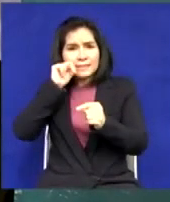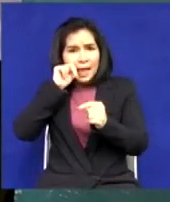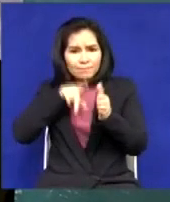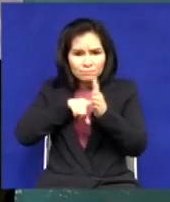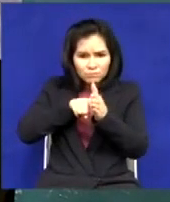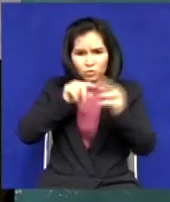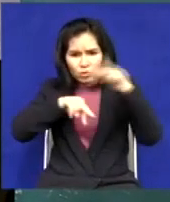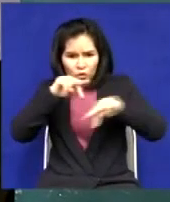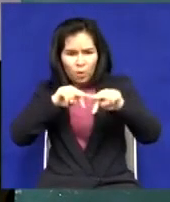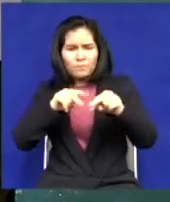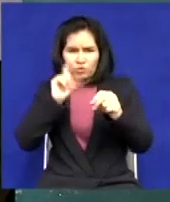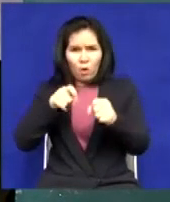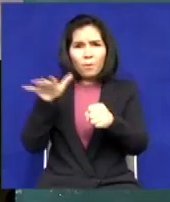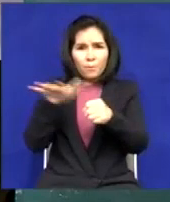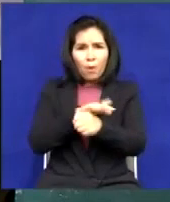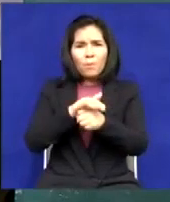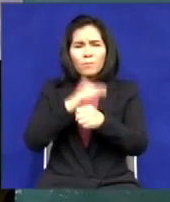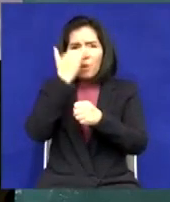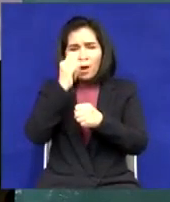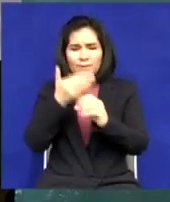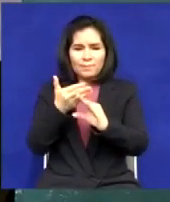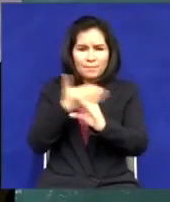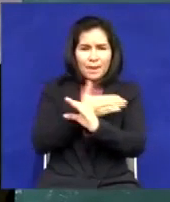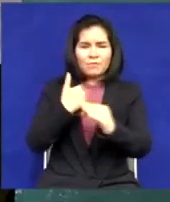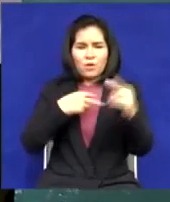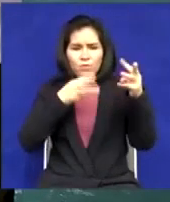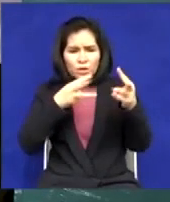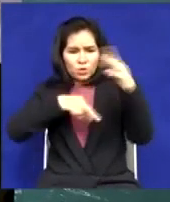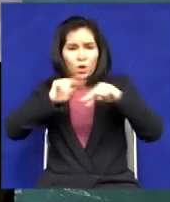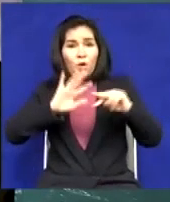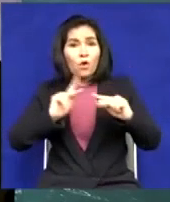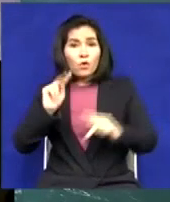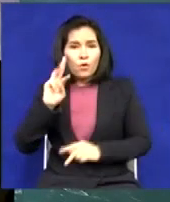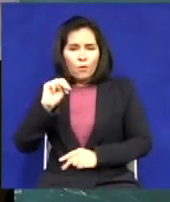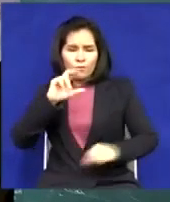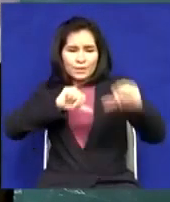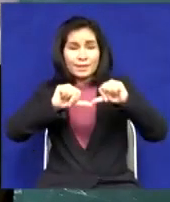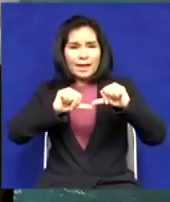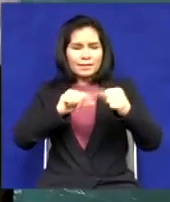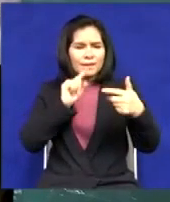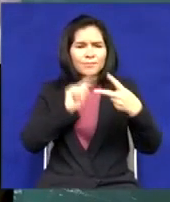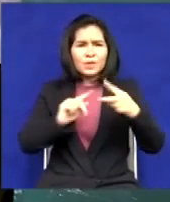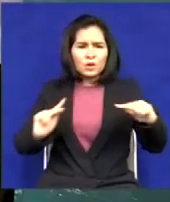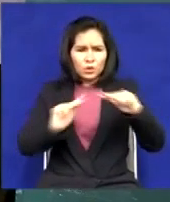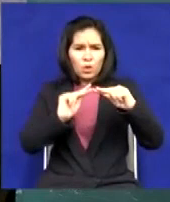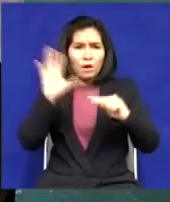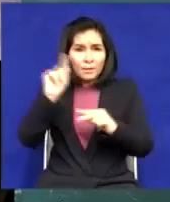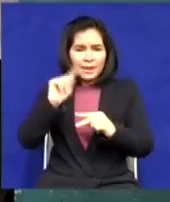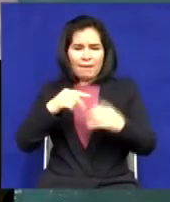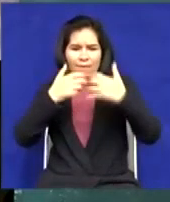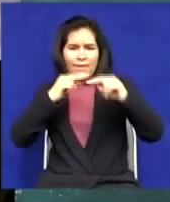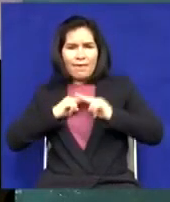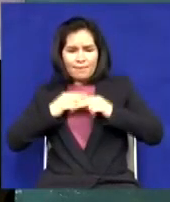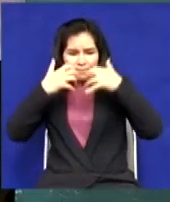ที่ผ่านมาเนี่ยน้ำยาการตรวจของกรมวิชาการแพทย์และของกระทรวงสาธารณสุขเราใช้น้ำยาที่กรมวิชาการแพทย์ผลิตขึ้นมาเอง